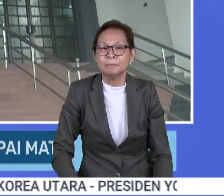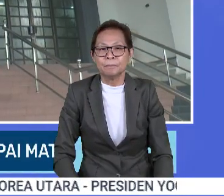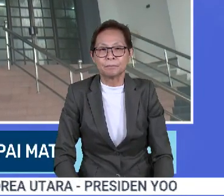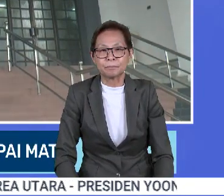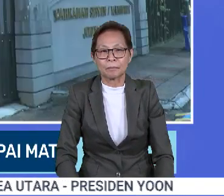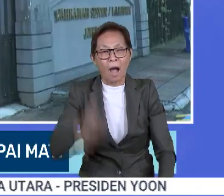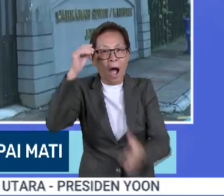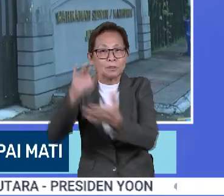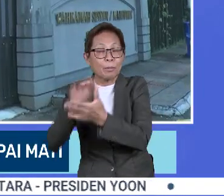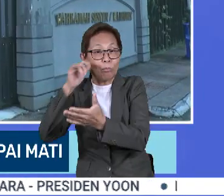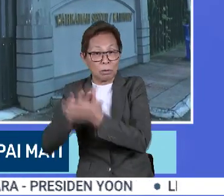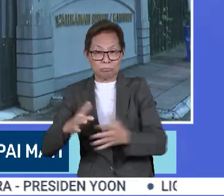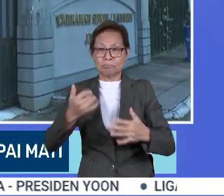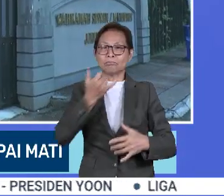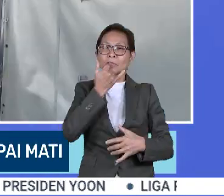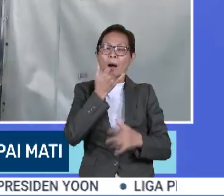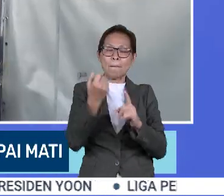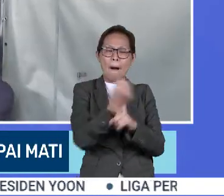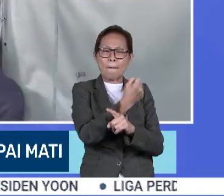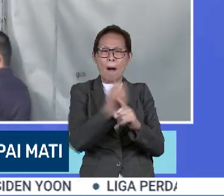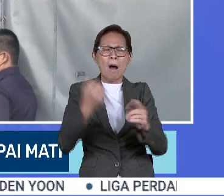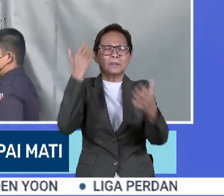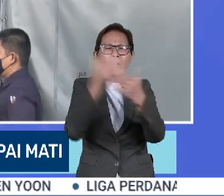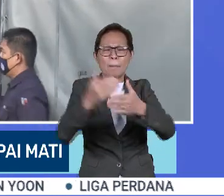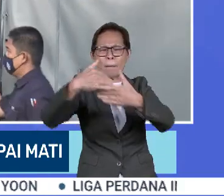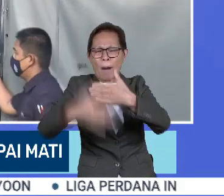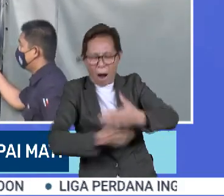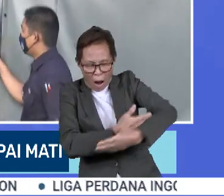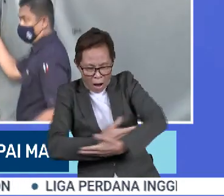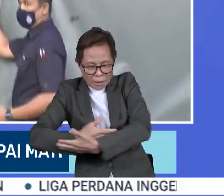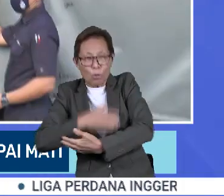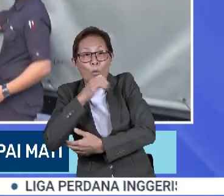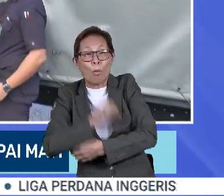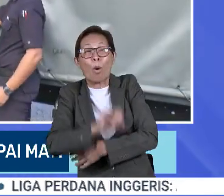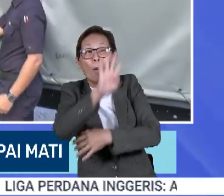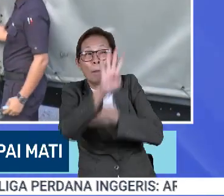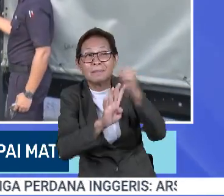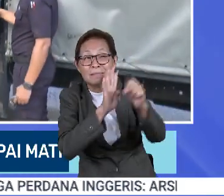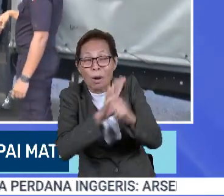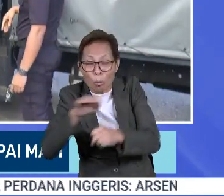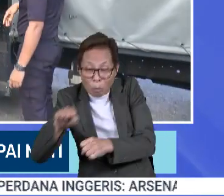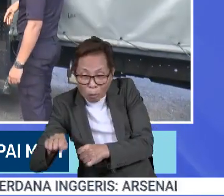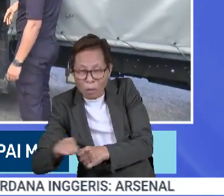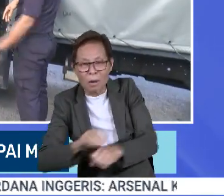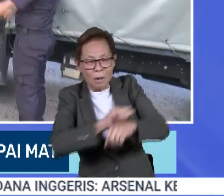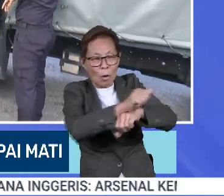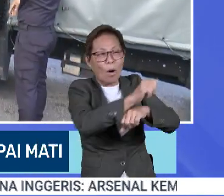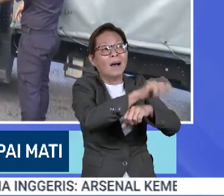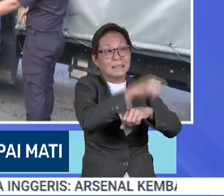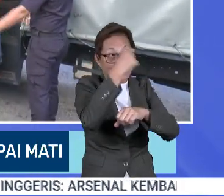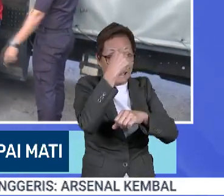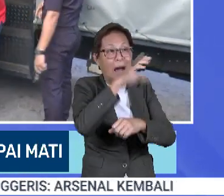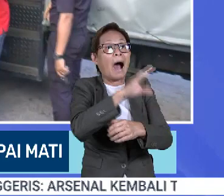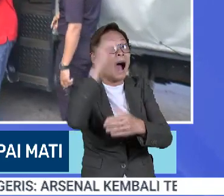sepasang suami istri mengaku bersalah menganiaya sehingga mencederaikan anak mereka yang berusia 4 tahun tertuduh Ihsan